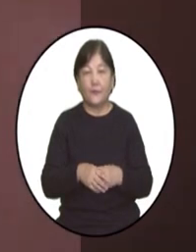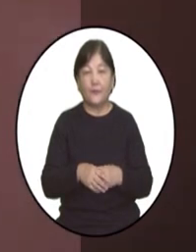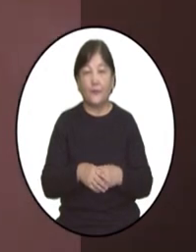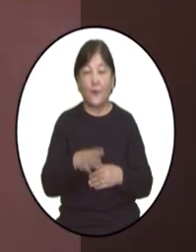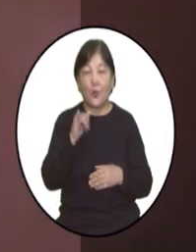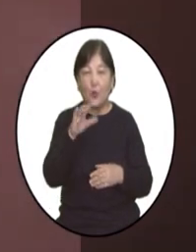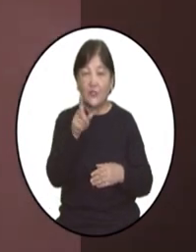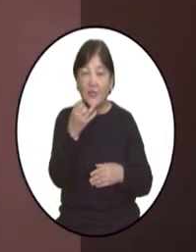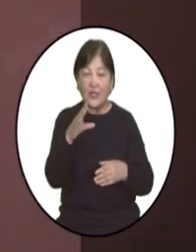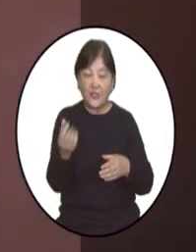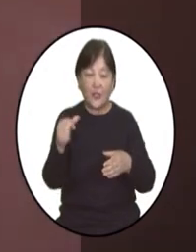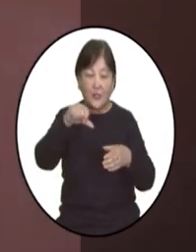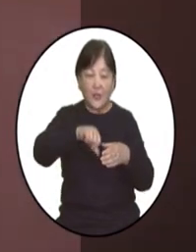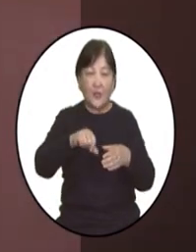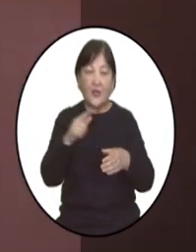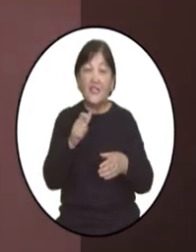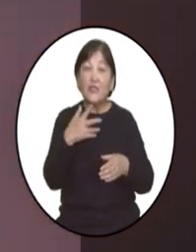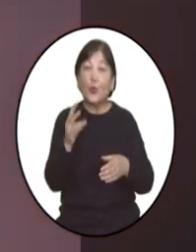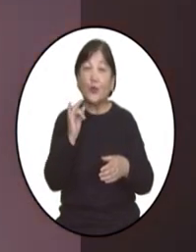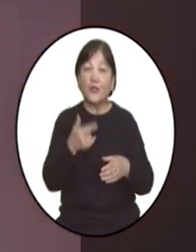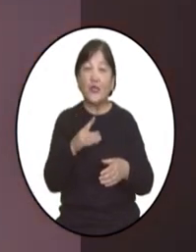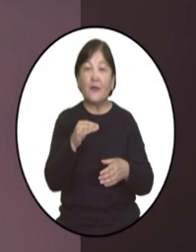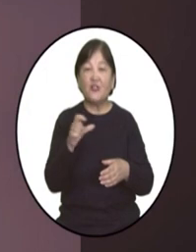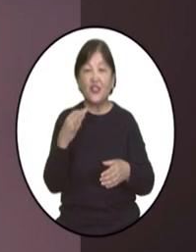ус хийж эзлэхүүнийг нь хэмчгэнэ.